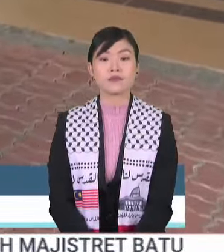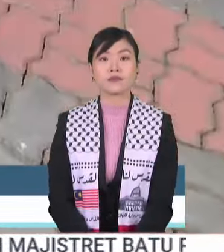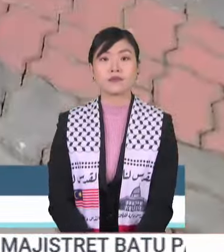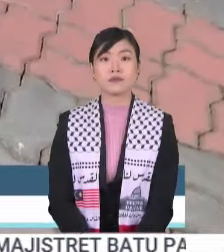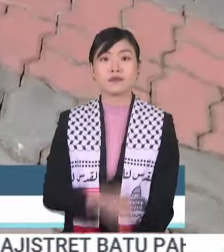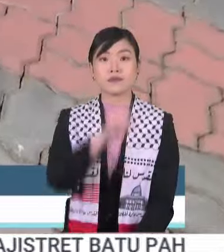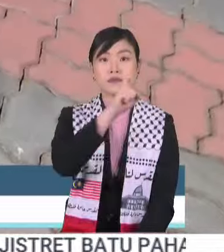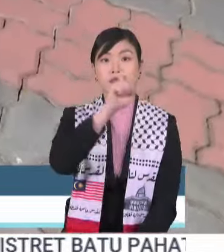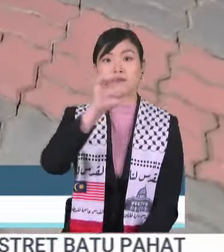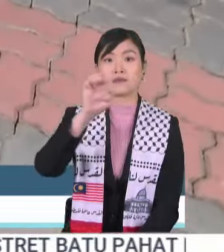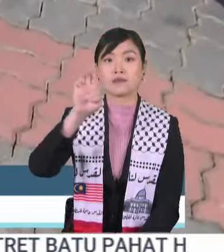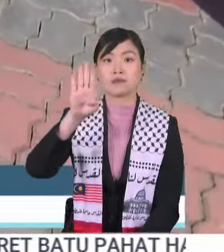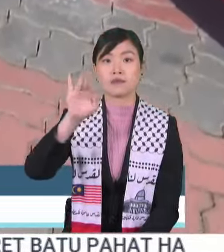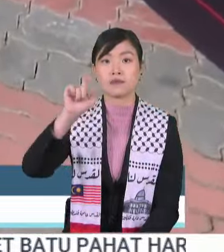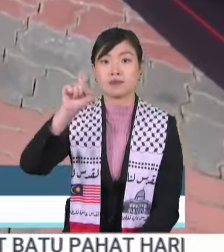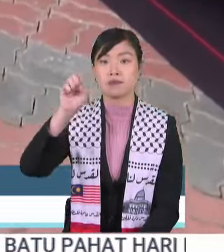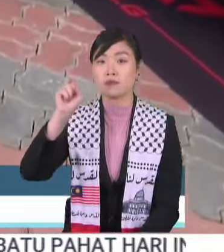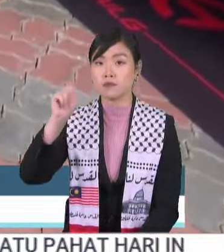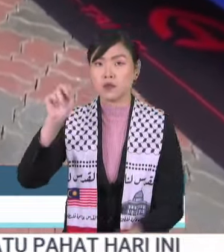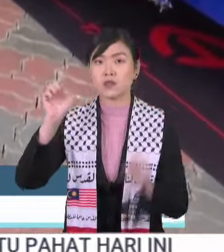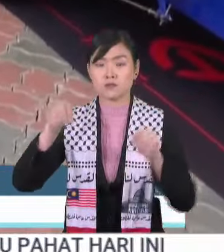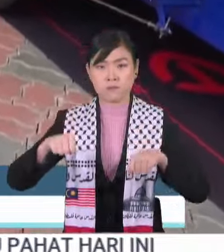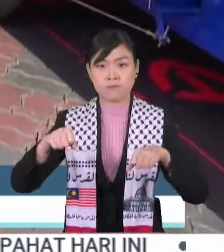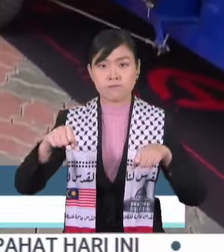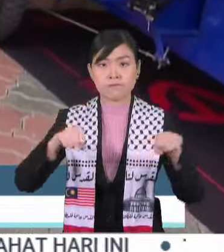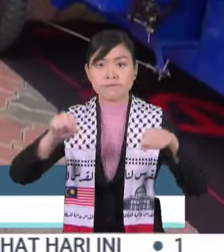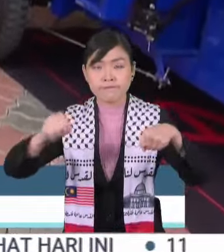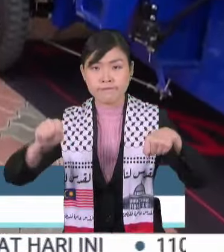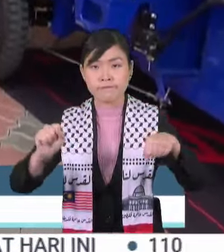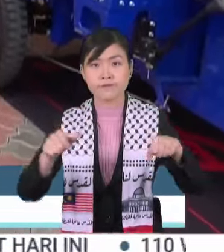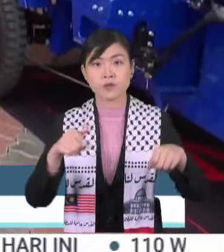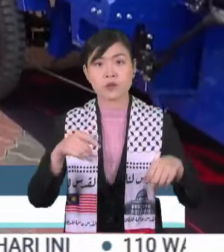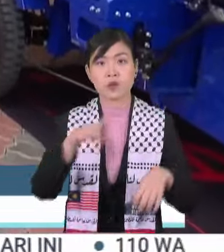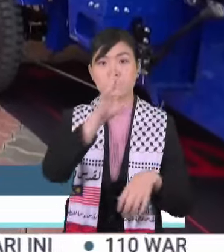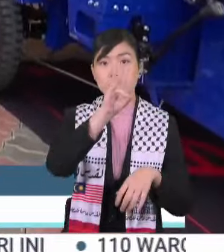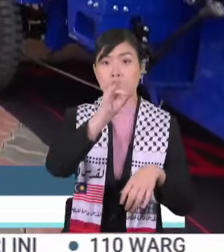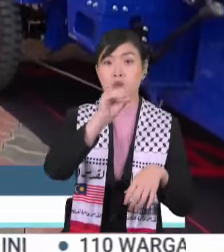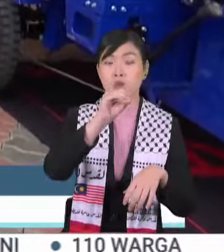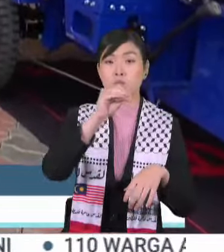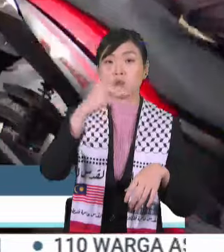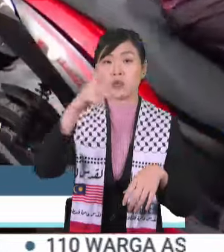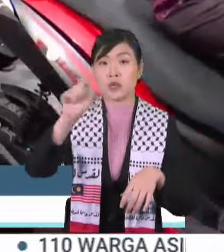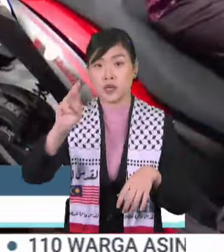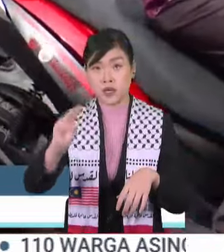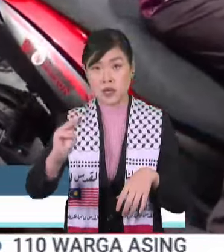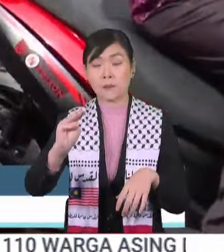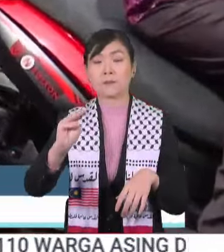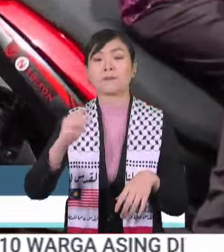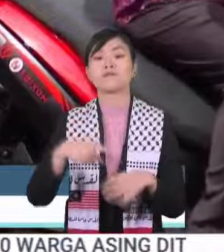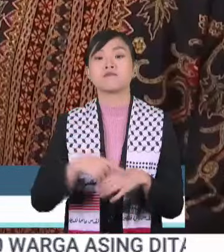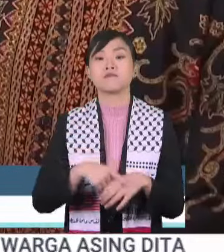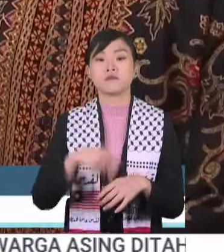xon mampu bergerak dengan kelajuan hingga 70 KM sejam pada jarak sejauh 120